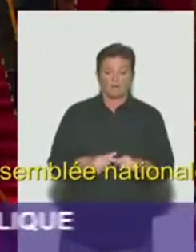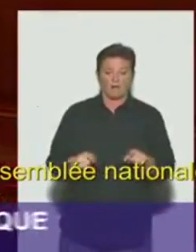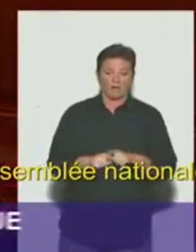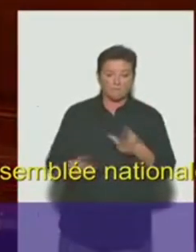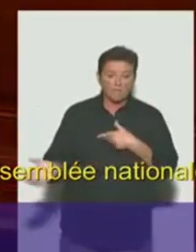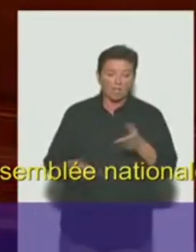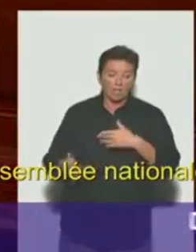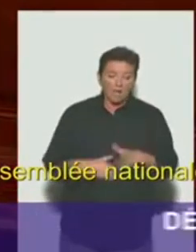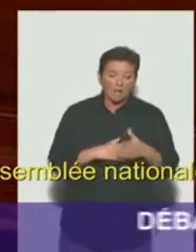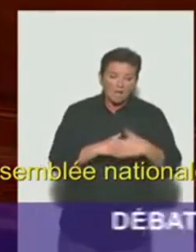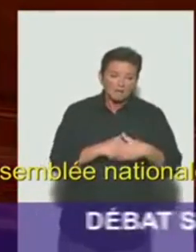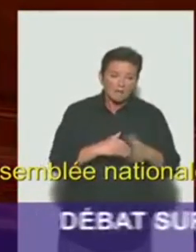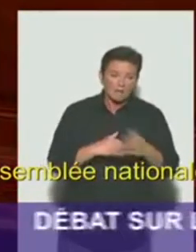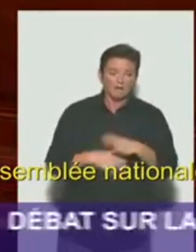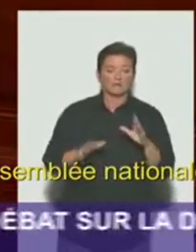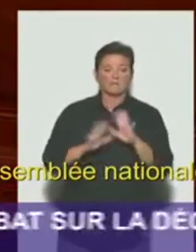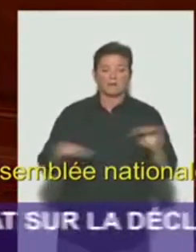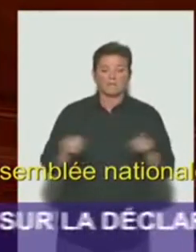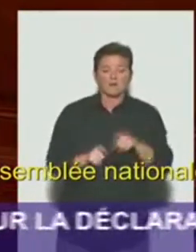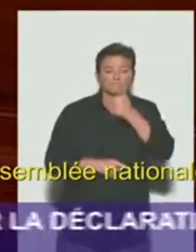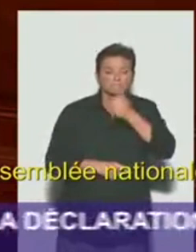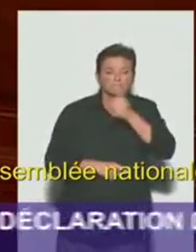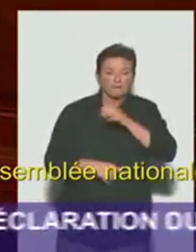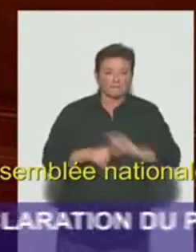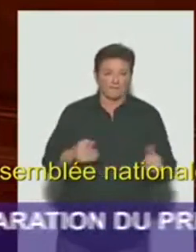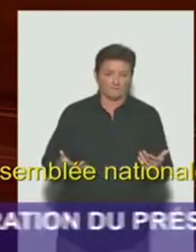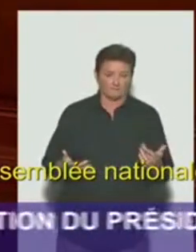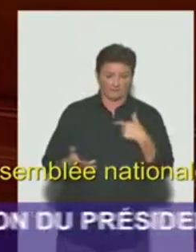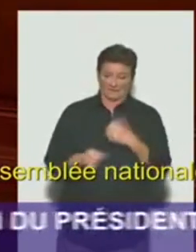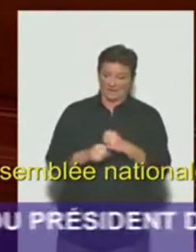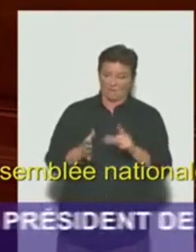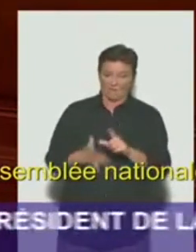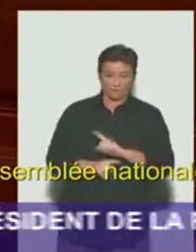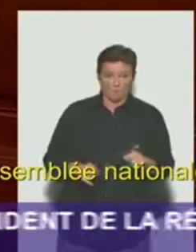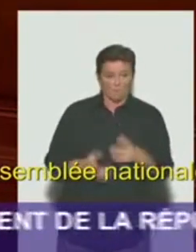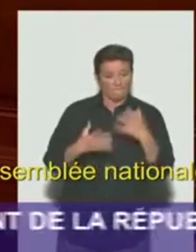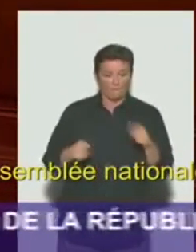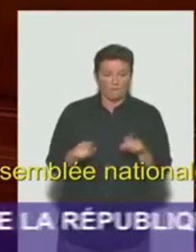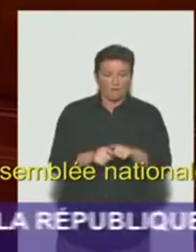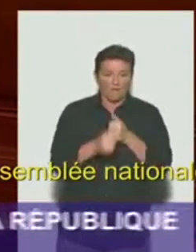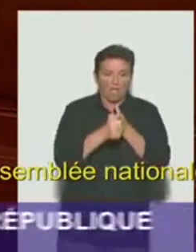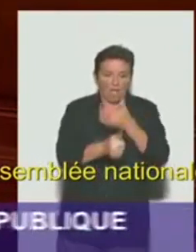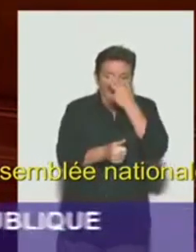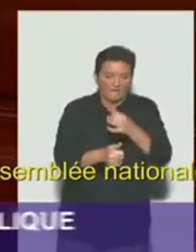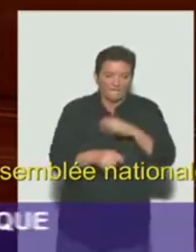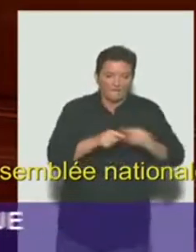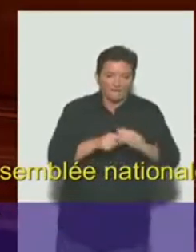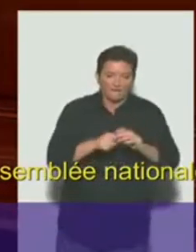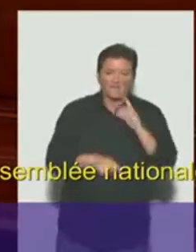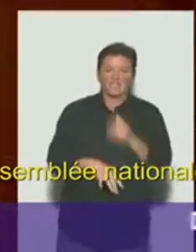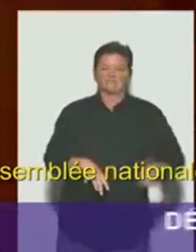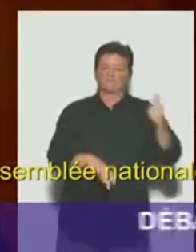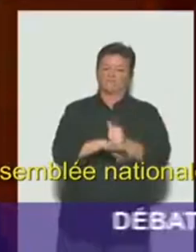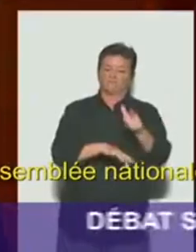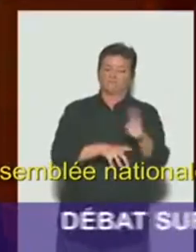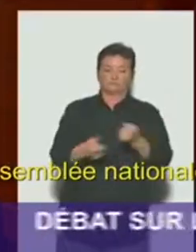d'eau et que le Parlement exécute. Il ne s'agit pas de légiférer, mais d'exécuter au plus vite la décision du manager en